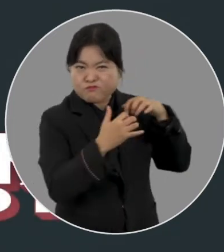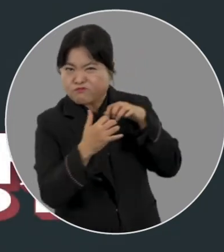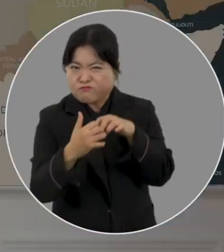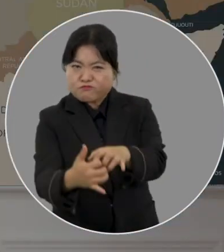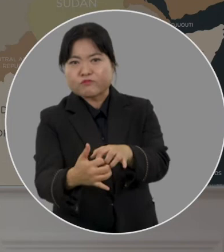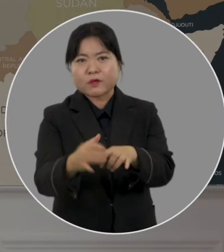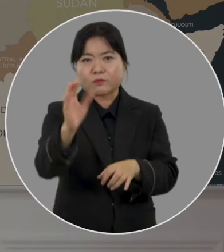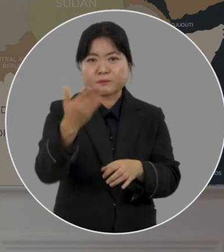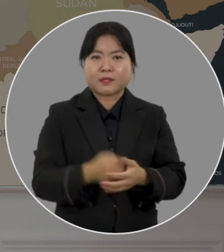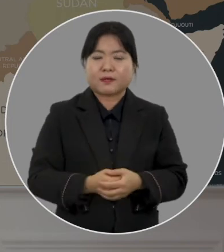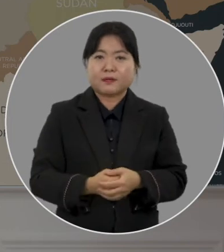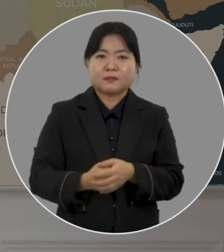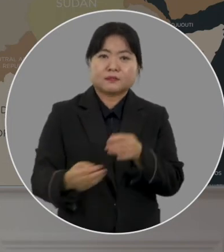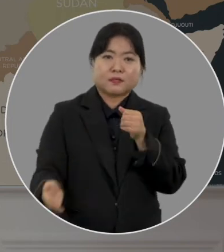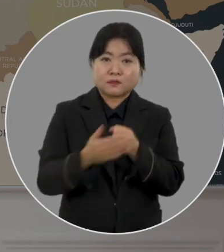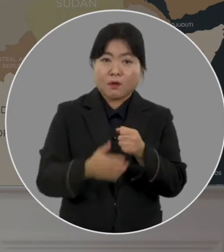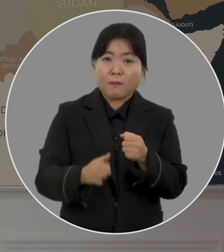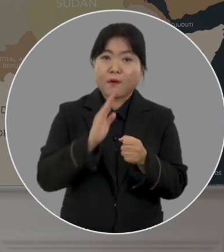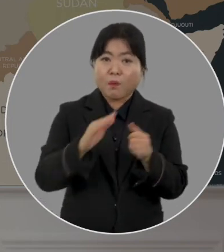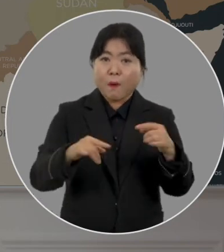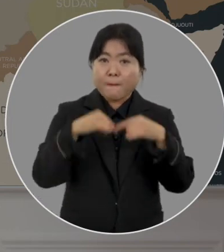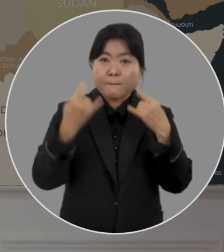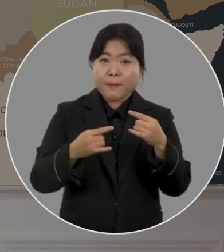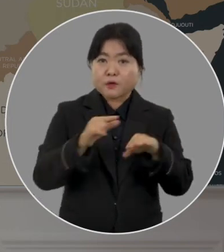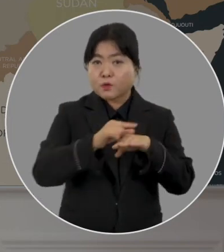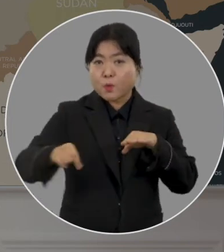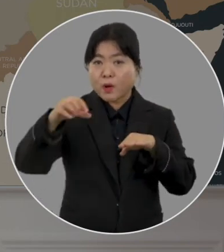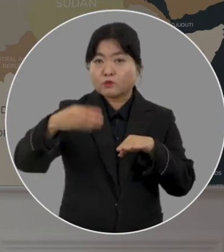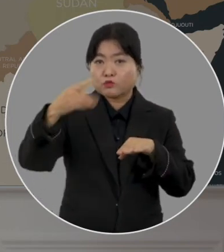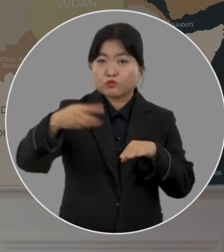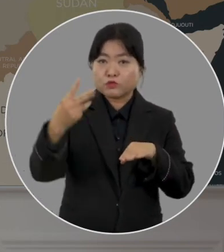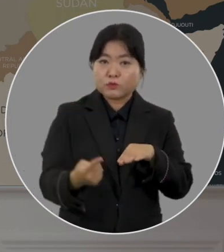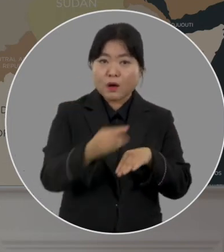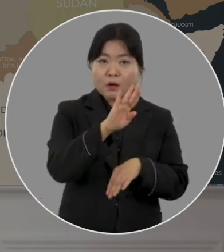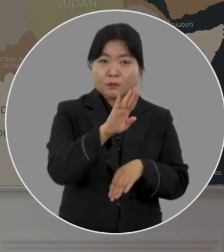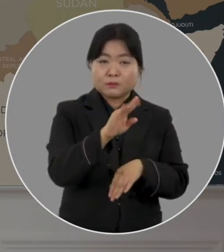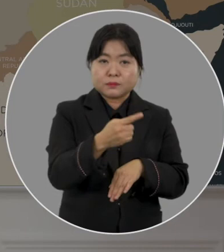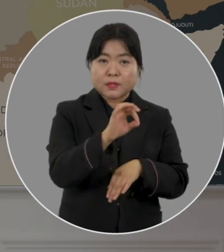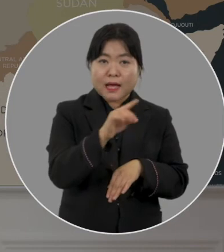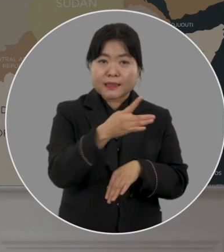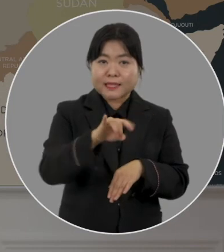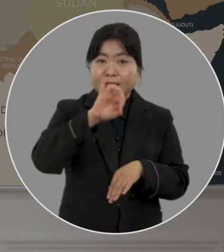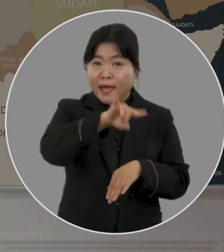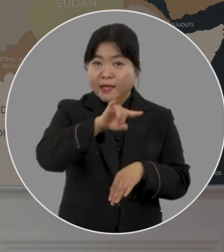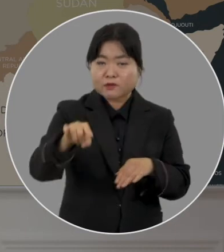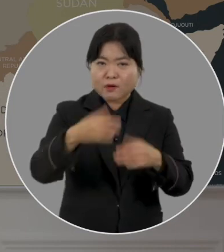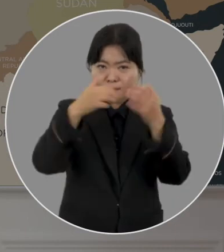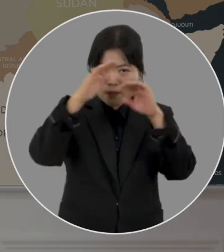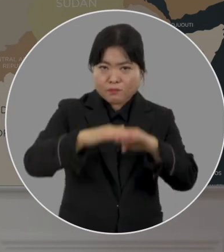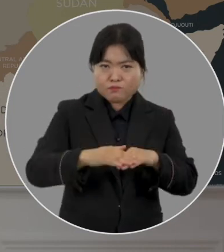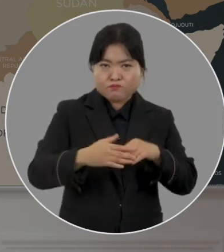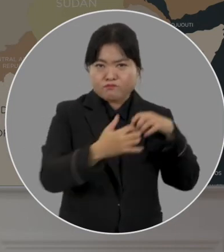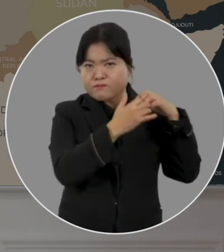결사항전합니다. 그래서 바로 파리 교외인 뚜르와 뿌아티에서 이슬람 군대를 막아내는